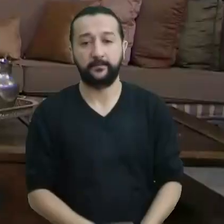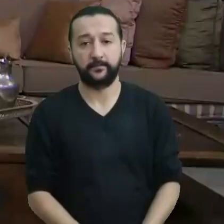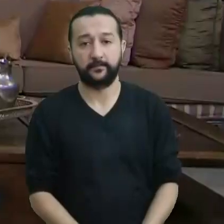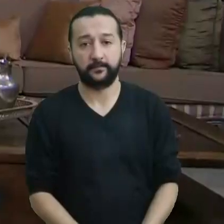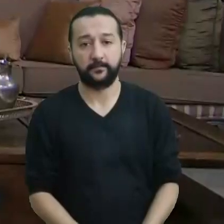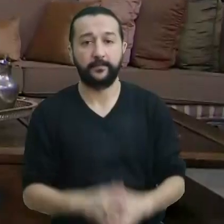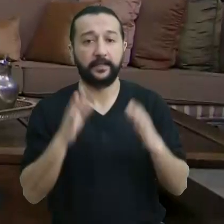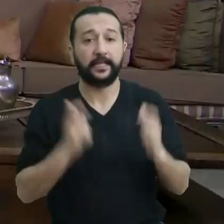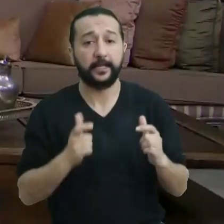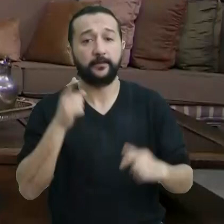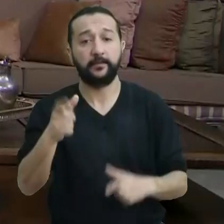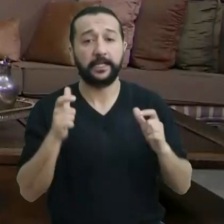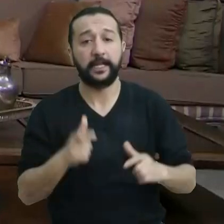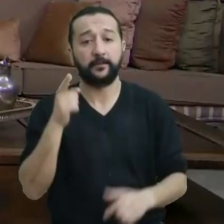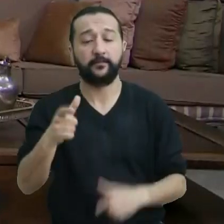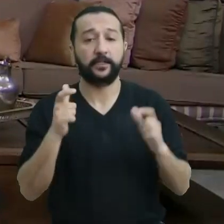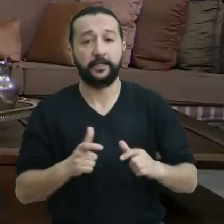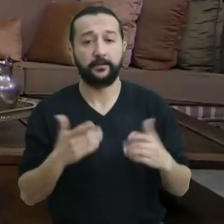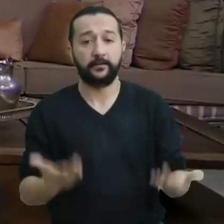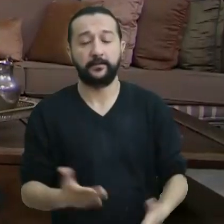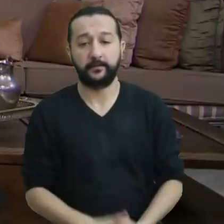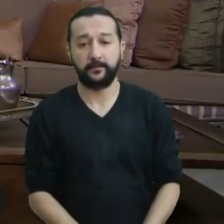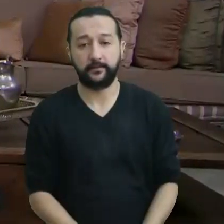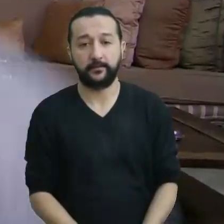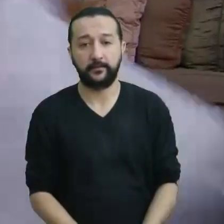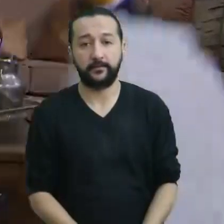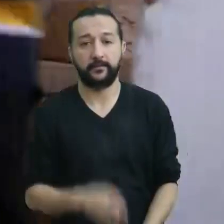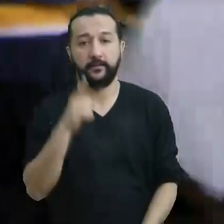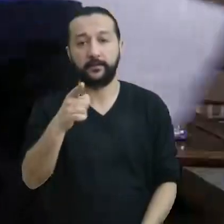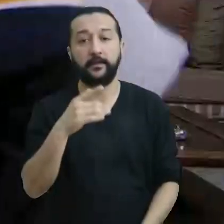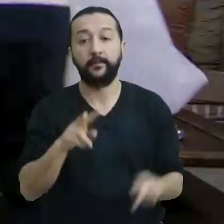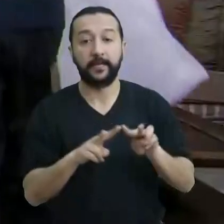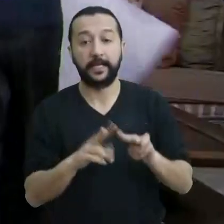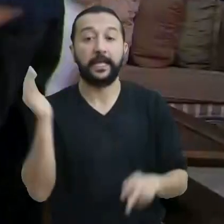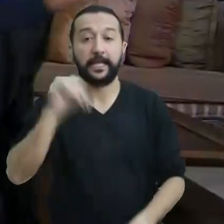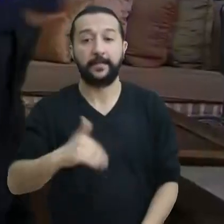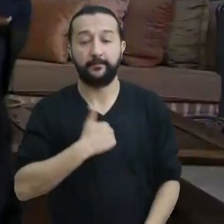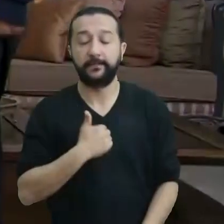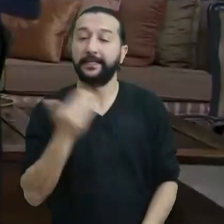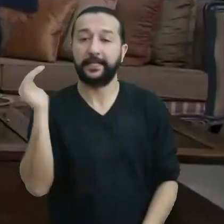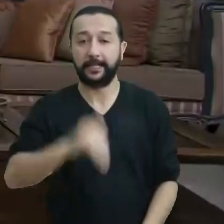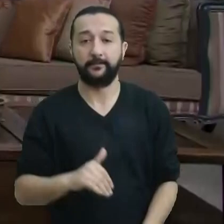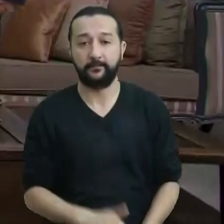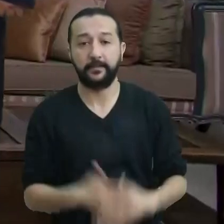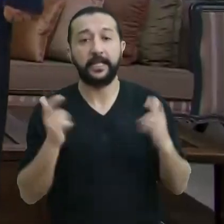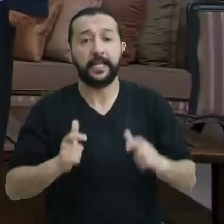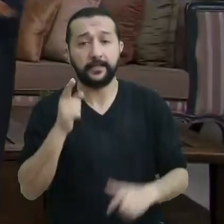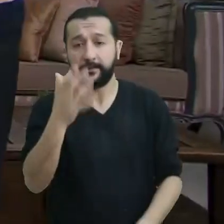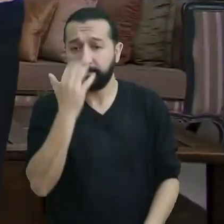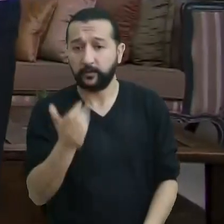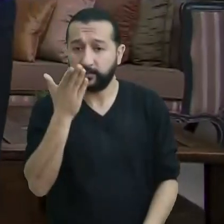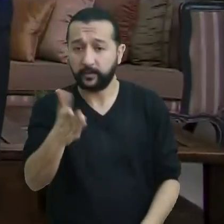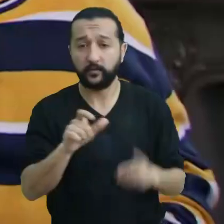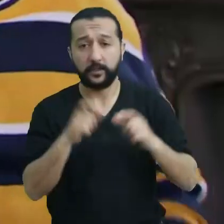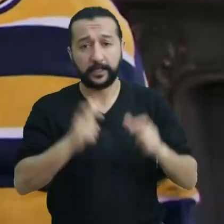fotoğrafın üstüne koydu. Nerede bu ya? Meryem. Girdim kız. Girdim. Ya nerede kaldın